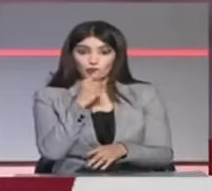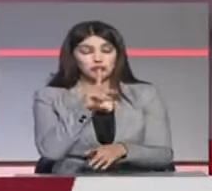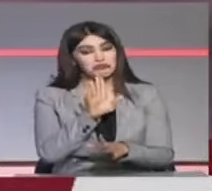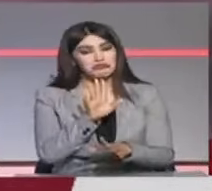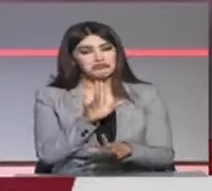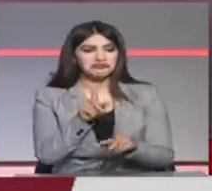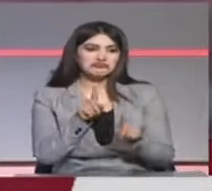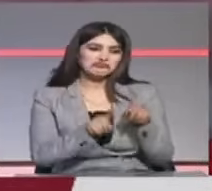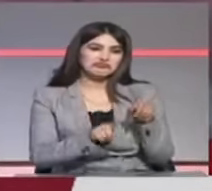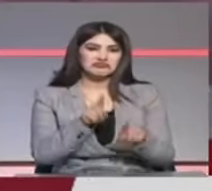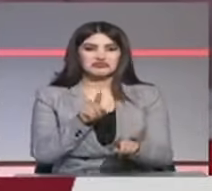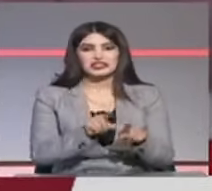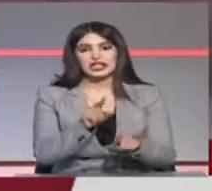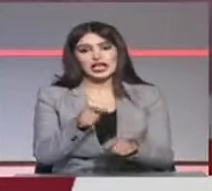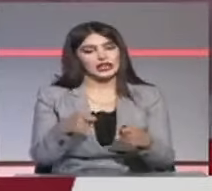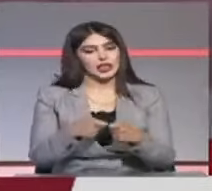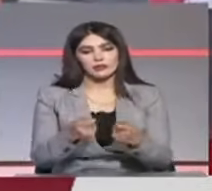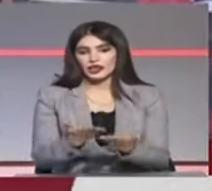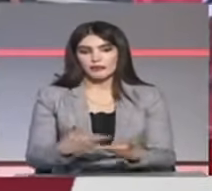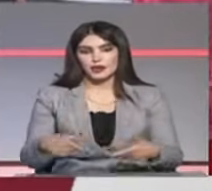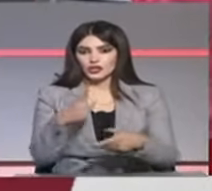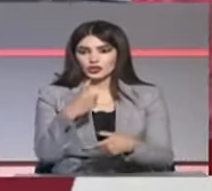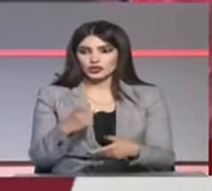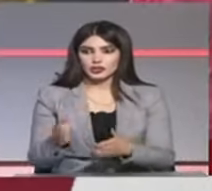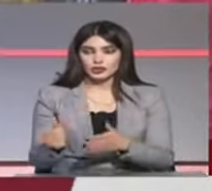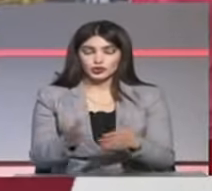تقتضيه حاشيتها السوفيات